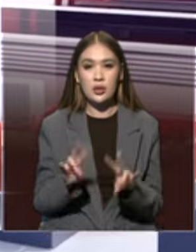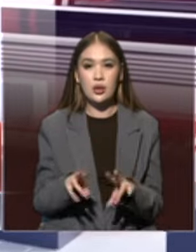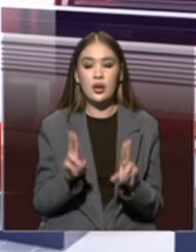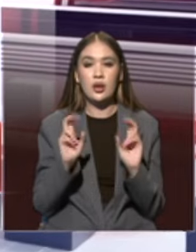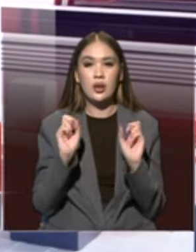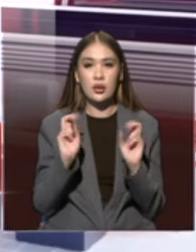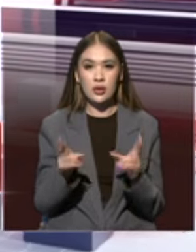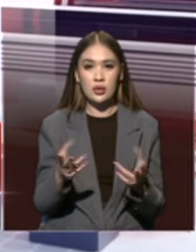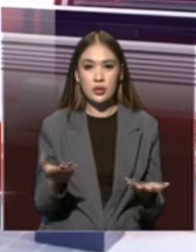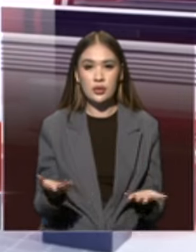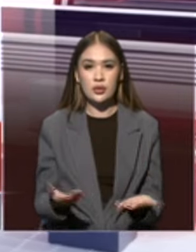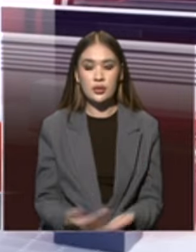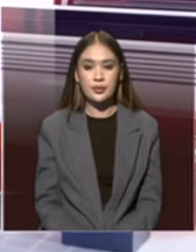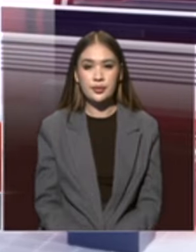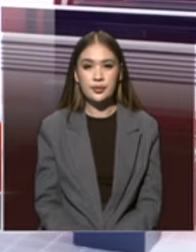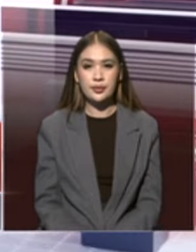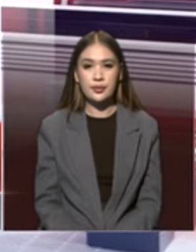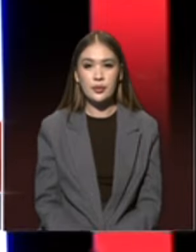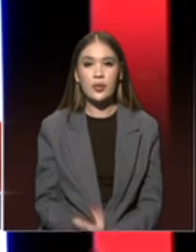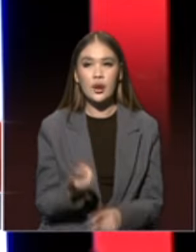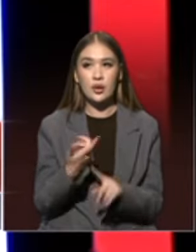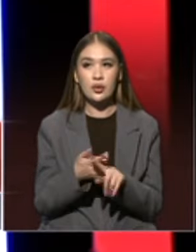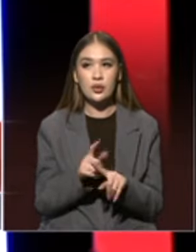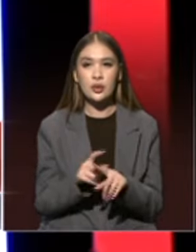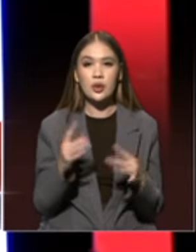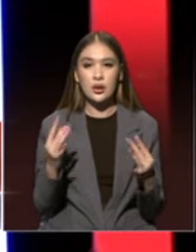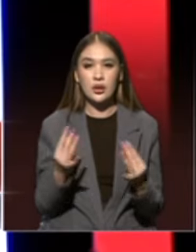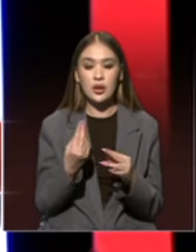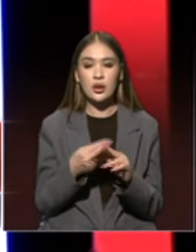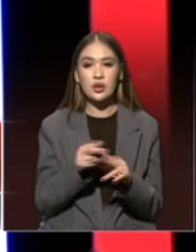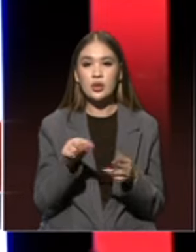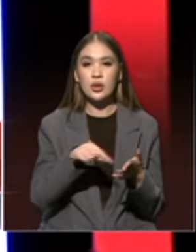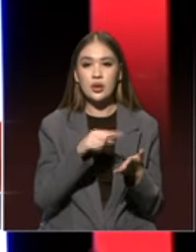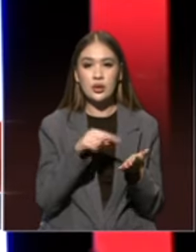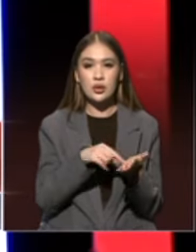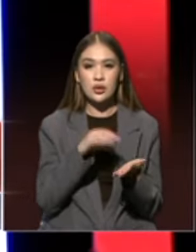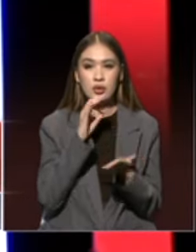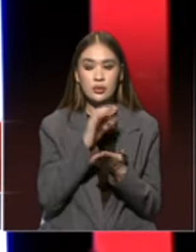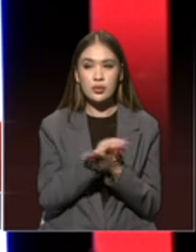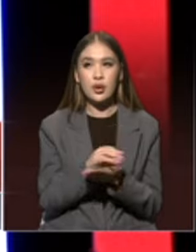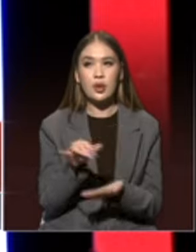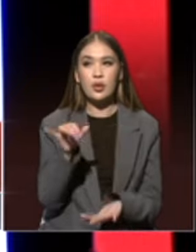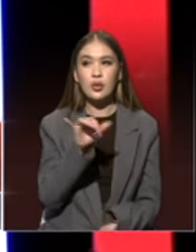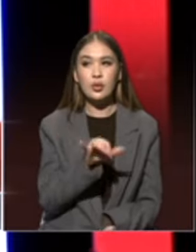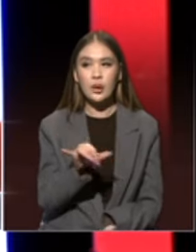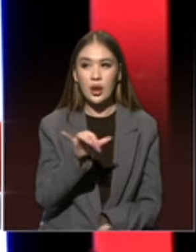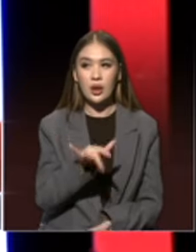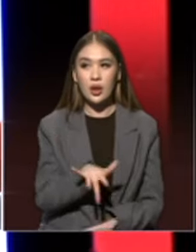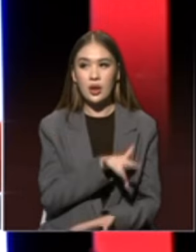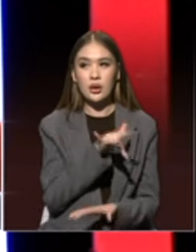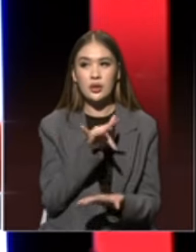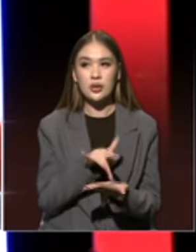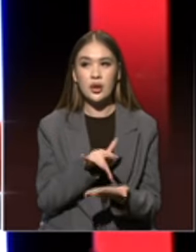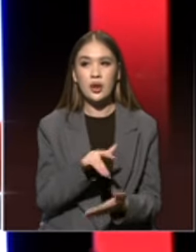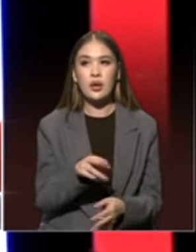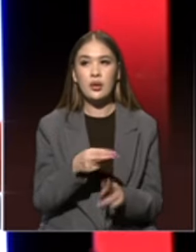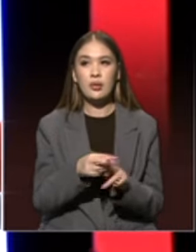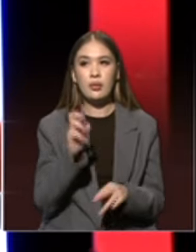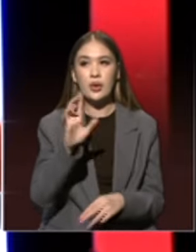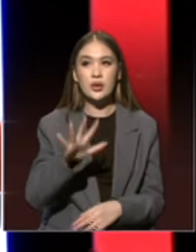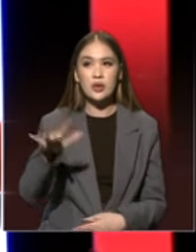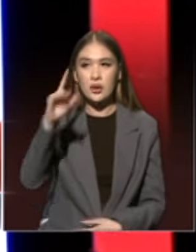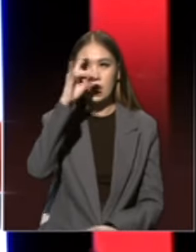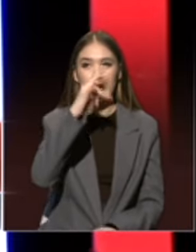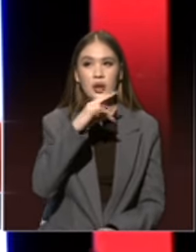түсінуге болады? Өте қызық, өте қызық сұрақ. Біз осы сұрақтың жауабын алу үшін Орал қаласы, жалпы Батыс Қазақстан